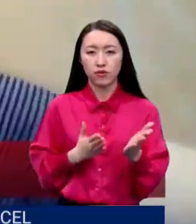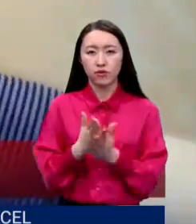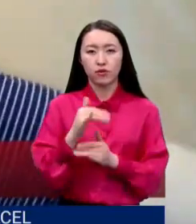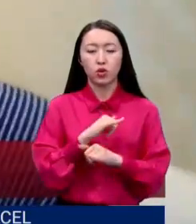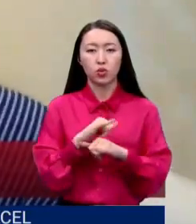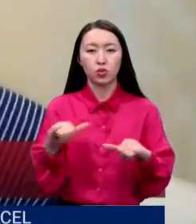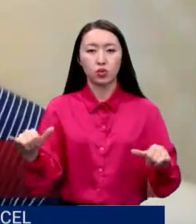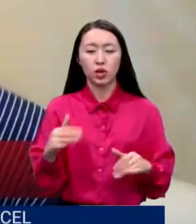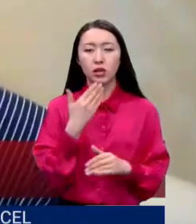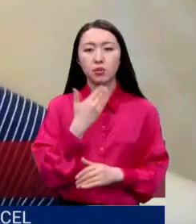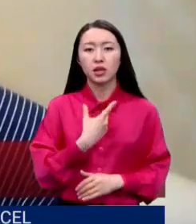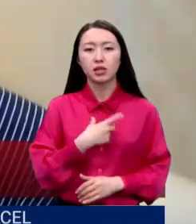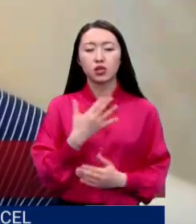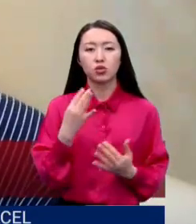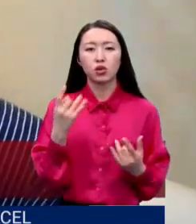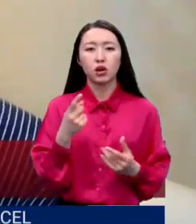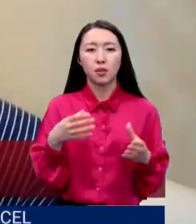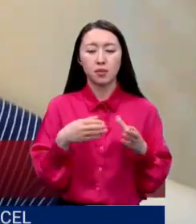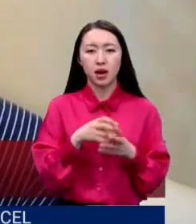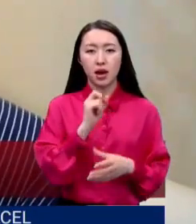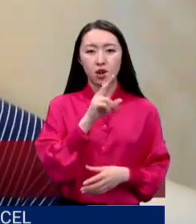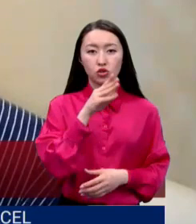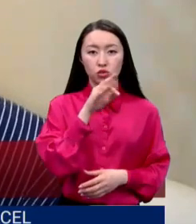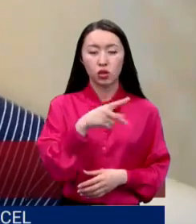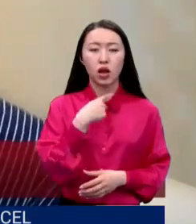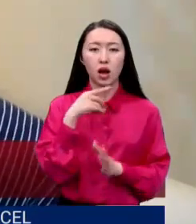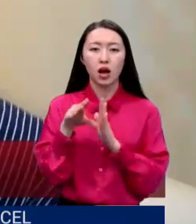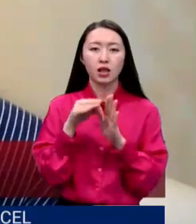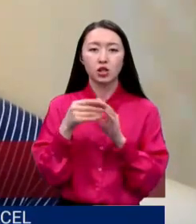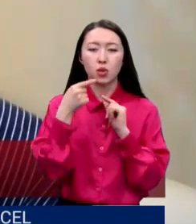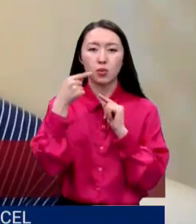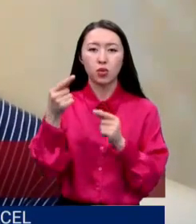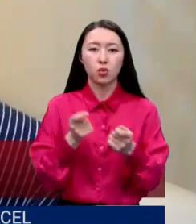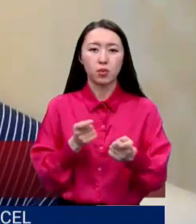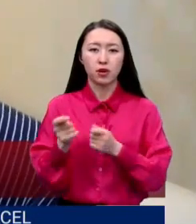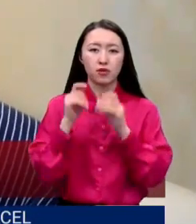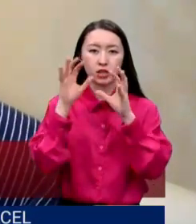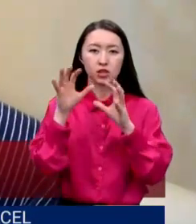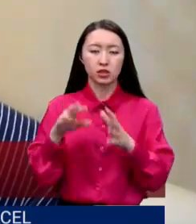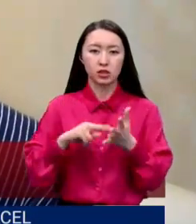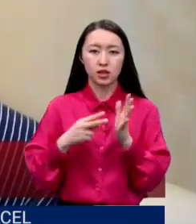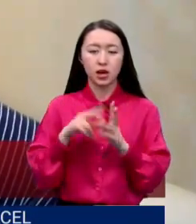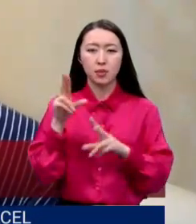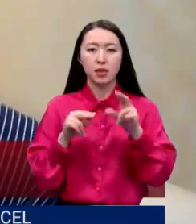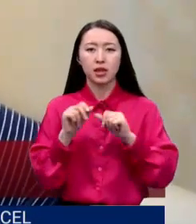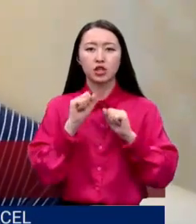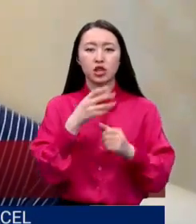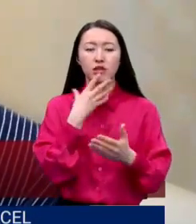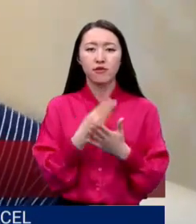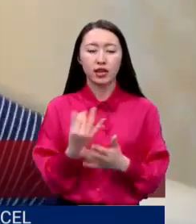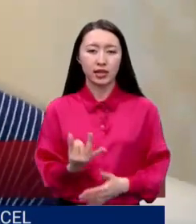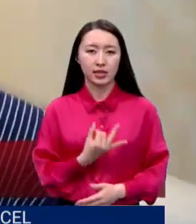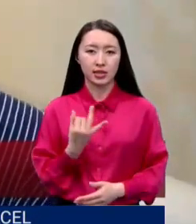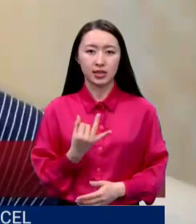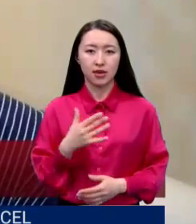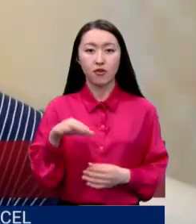а сколько раз партия Ак-Жол и лично Азат Перуашев голосовал против правительственных законопроектов, пытаясь защищать свои политические интересы?